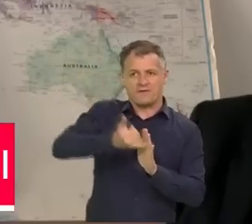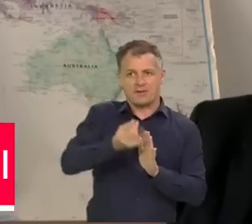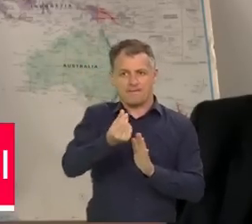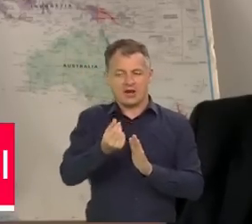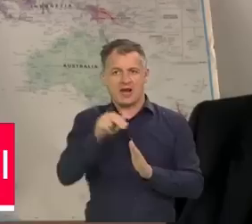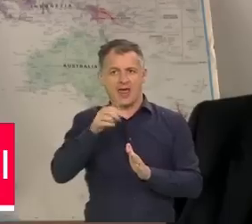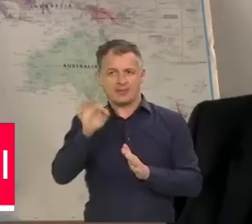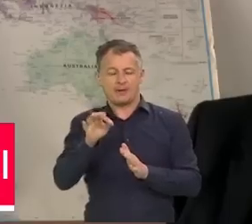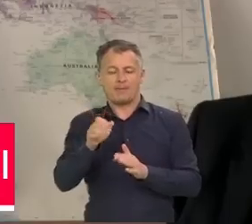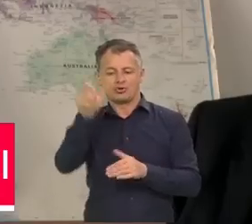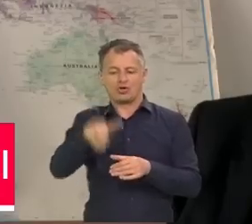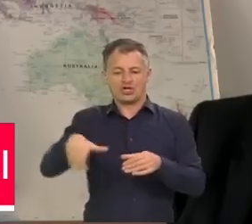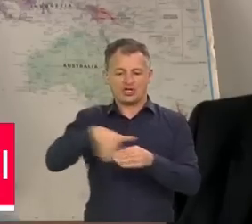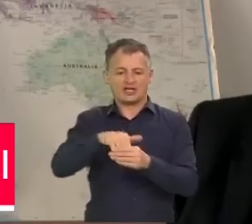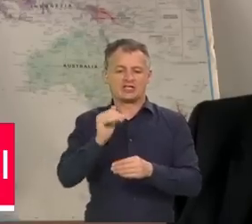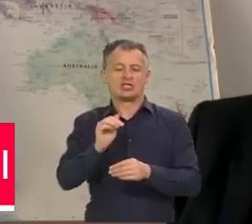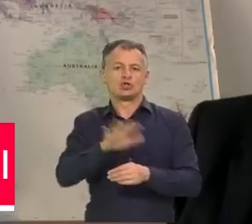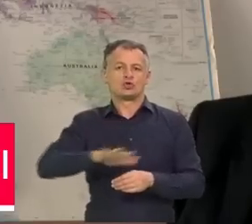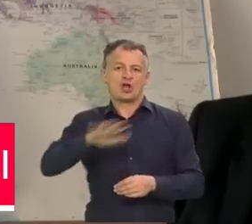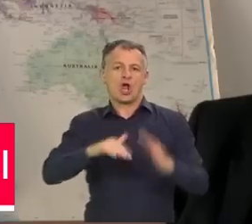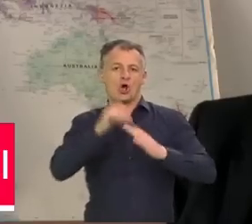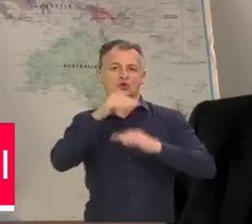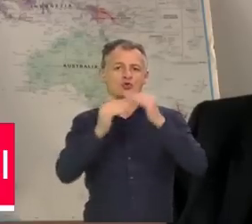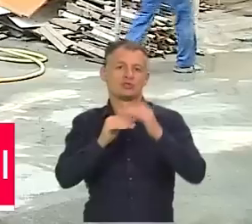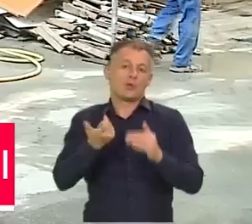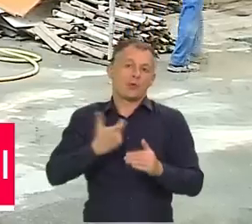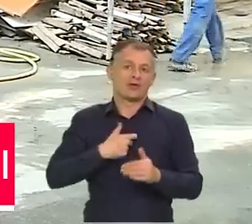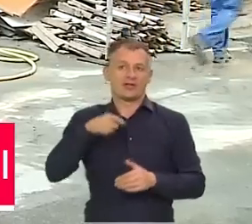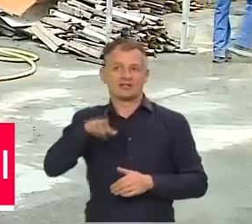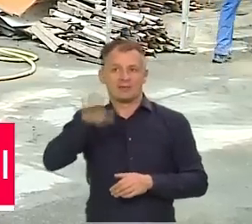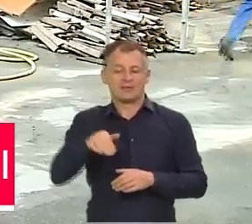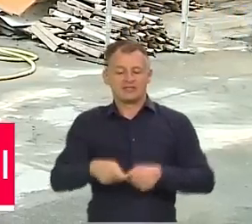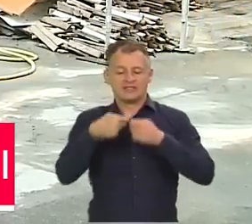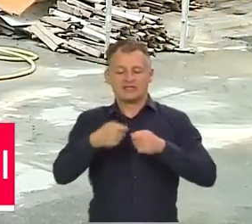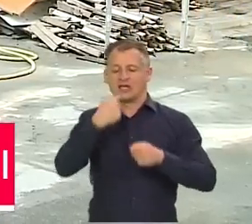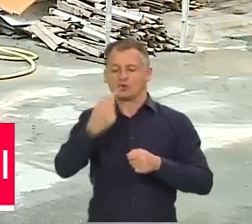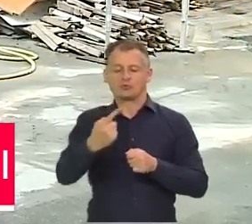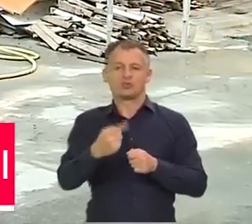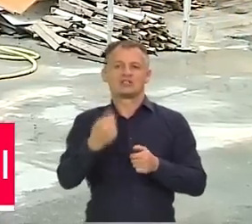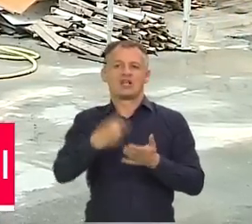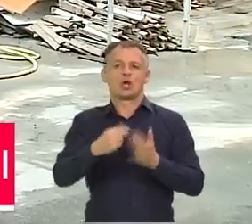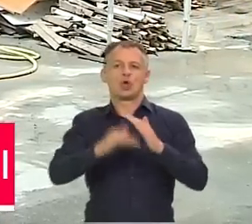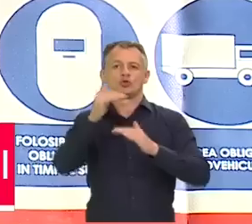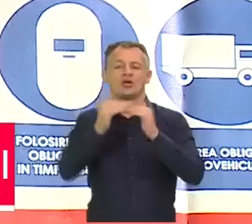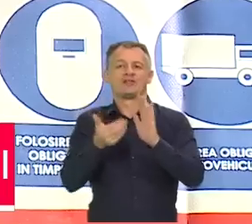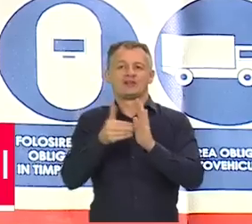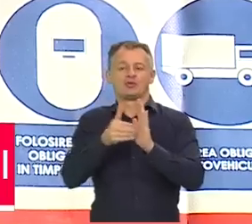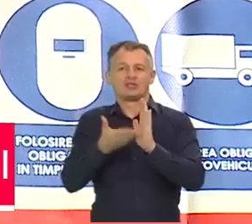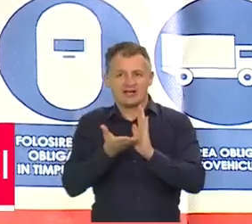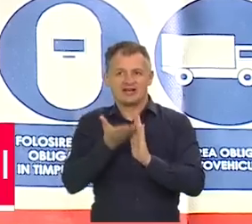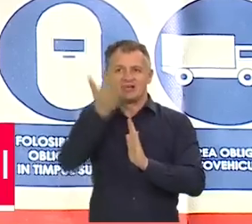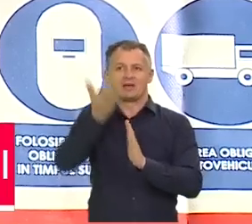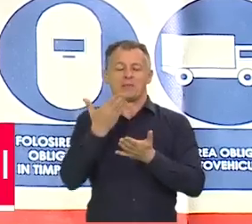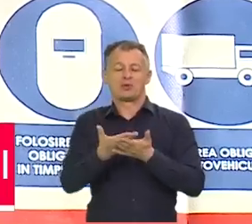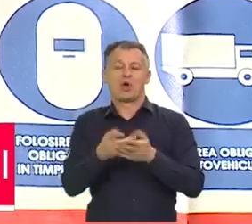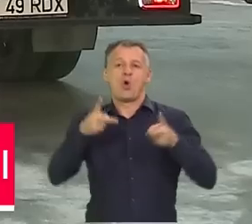un salariat din sectorul de construcții ar putea să-l aibă. Sindicaliștii spun că salariul în construcție ar trebui să crească considerabil pentru a opri